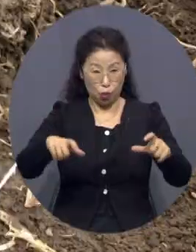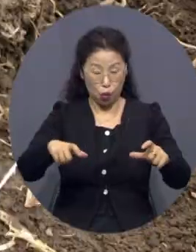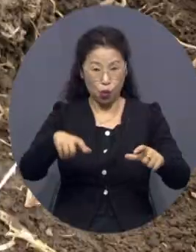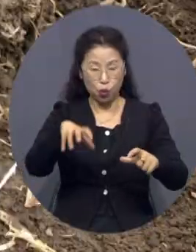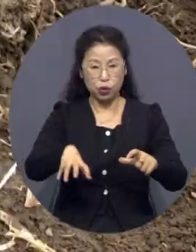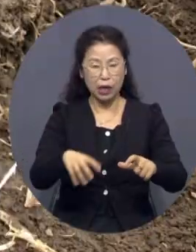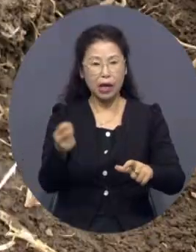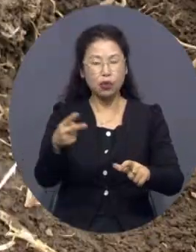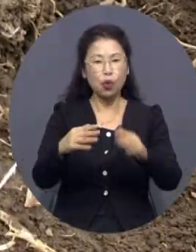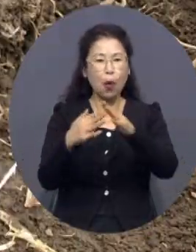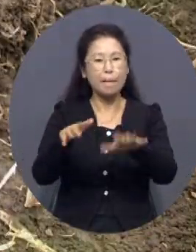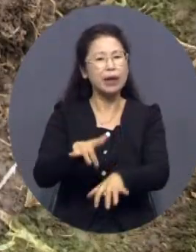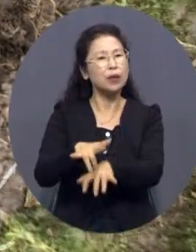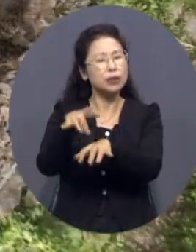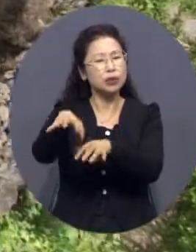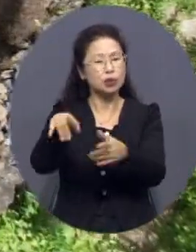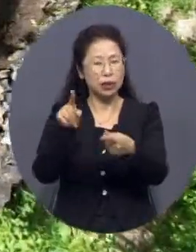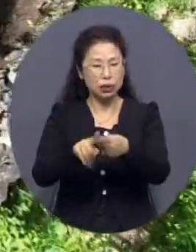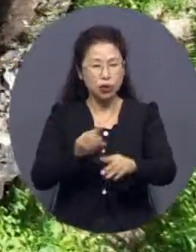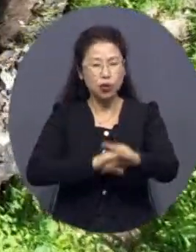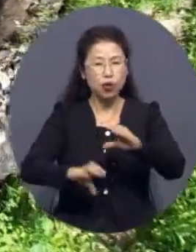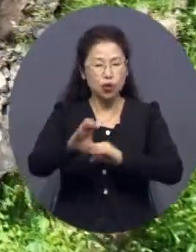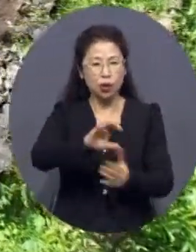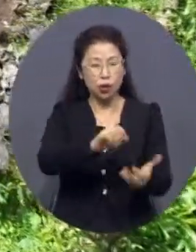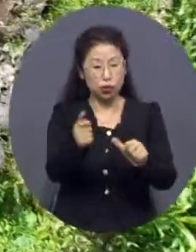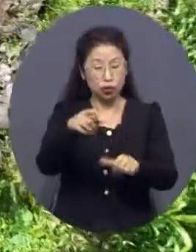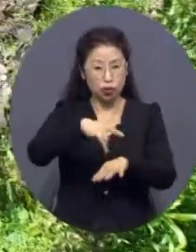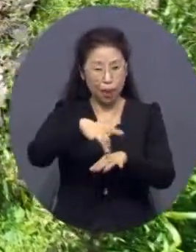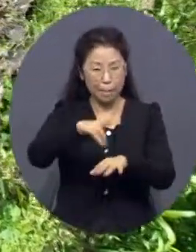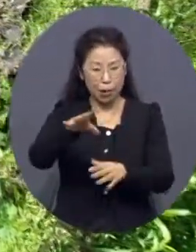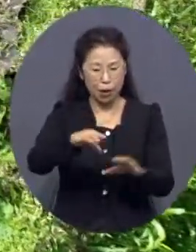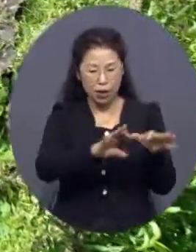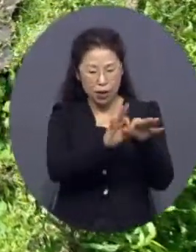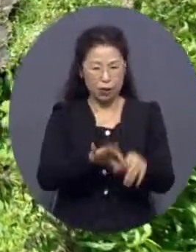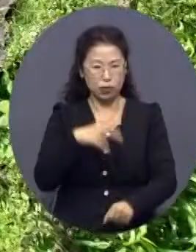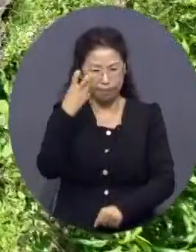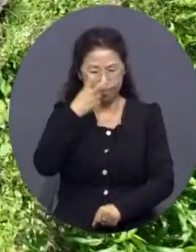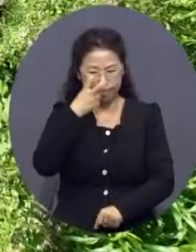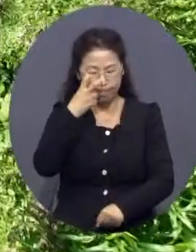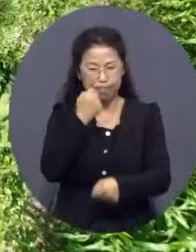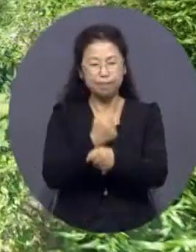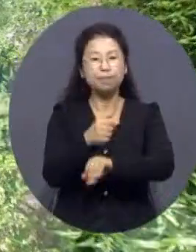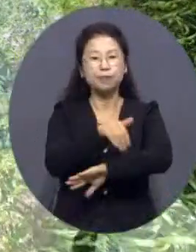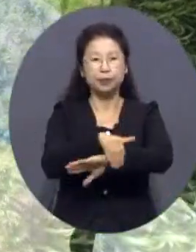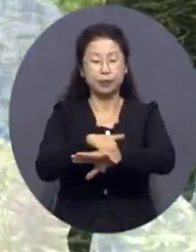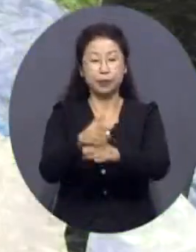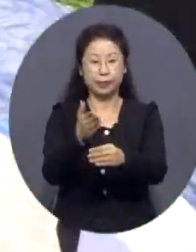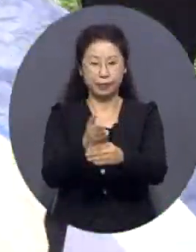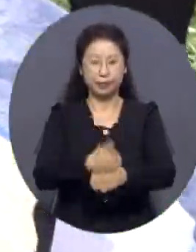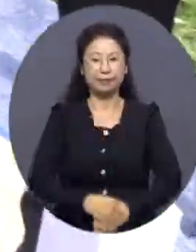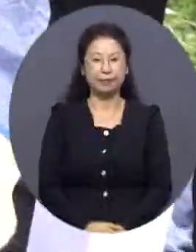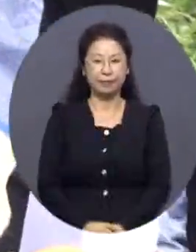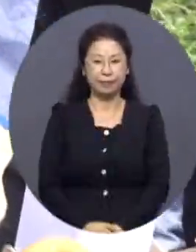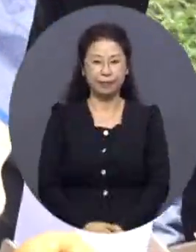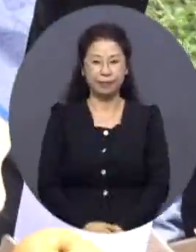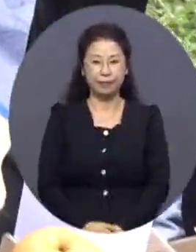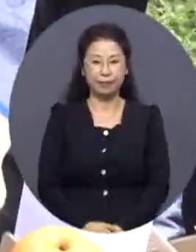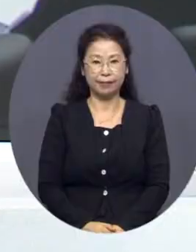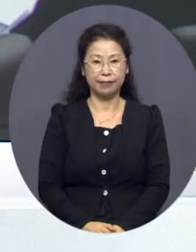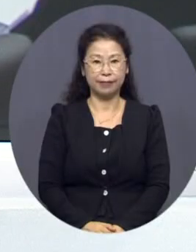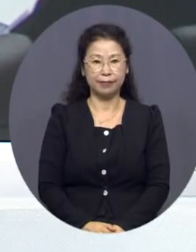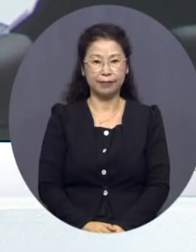잃어버린 마을인 무둥이밭에서도 추가 유해 발굴 작업을 이어갈 계획입니다. MBC 뉴스 박주연입니다.